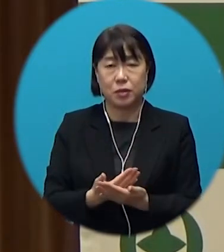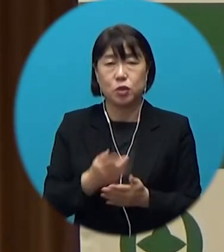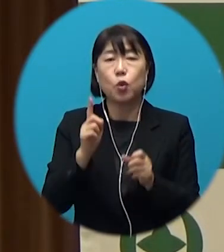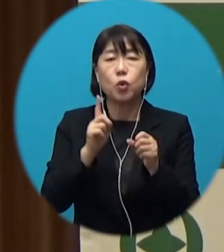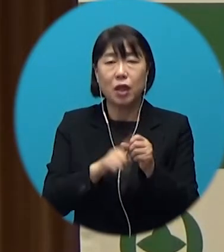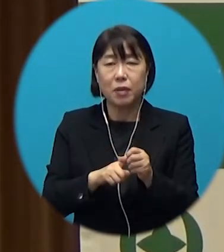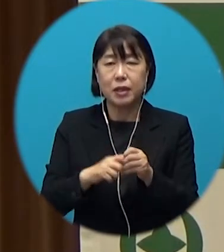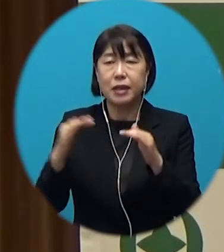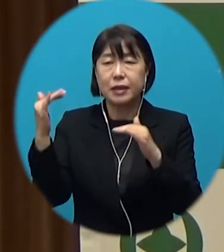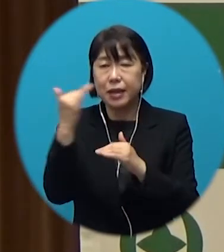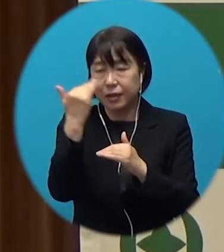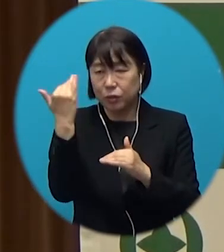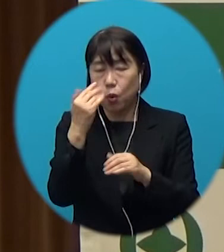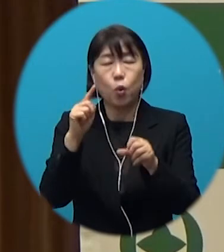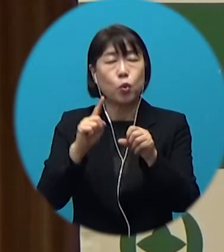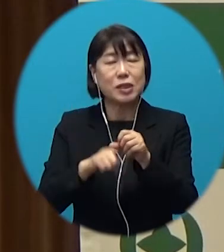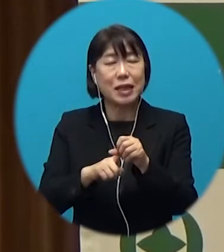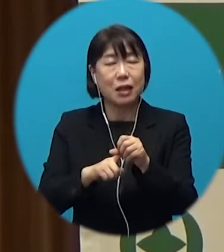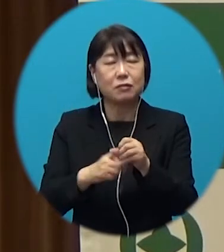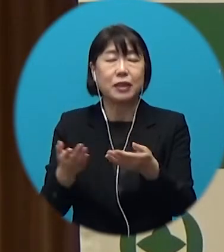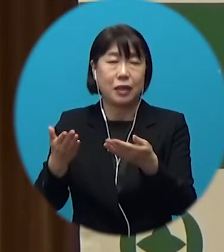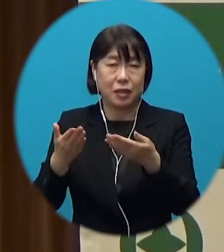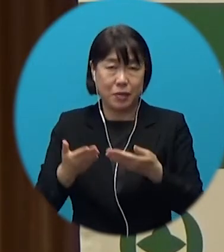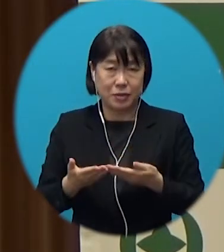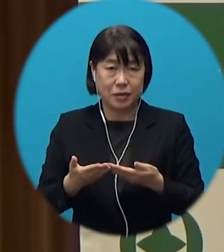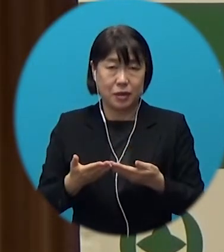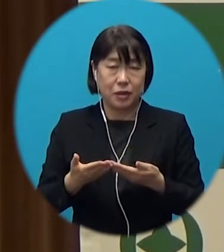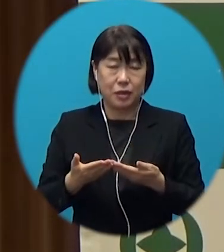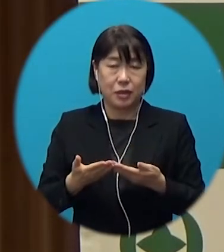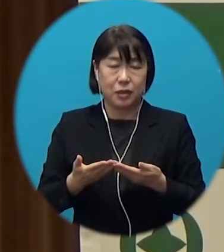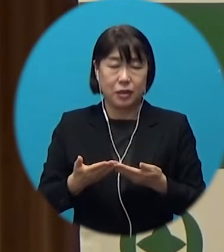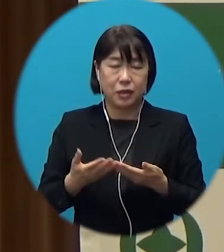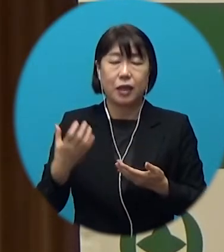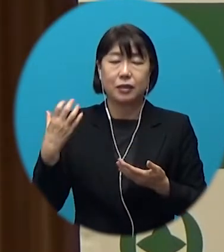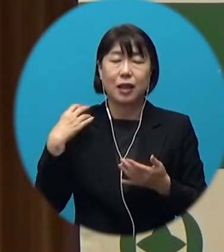時間はいただいておりますけれども、今の他局所として、